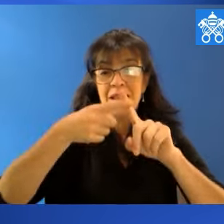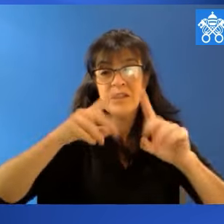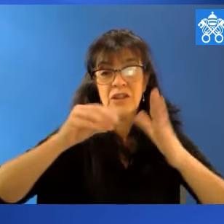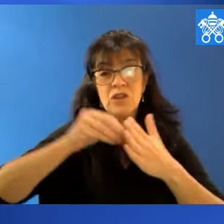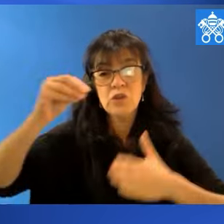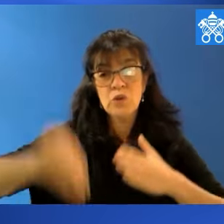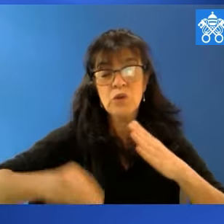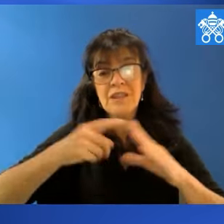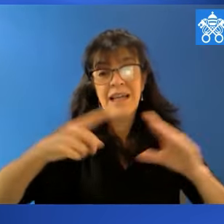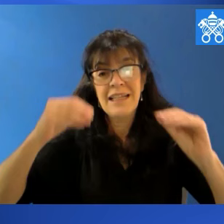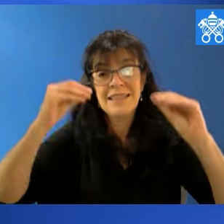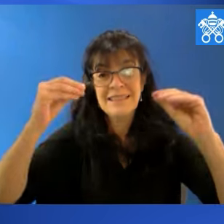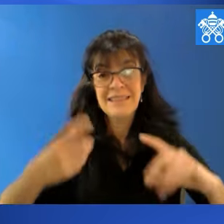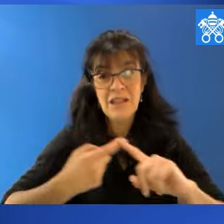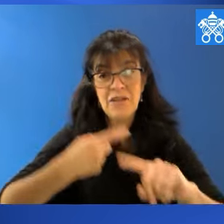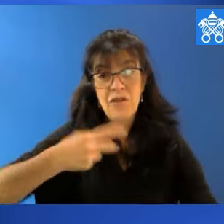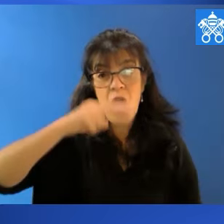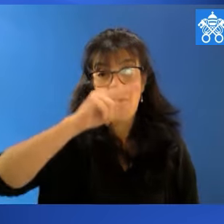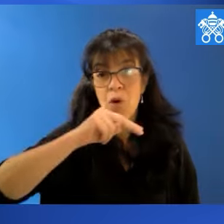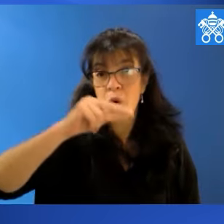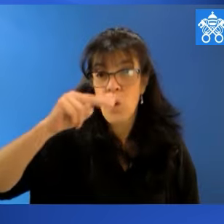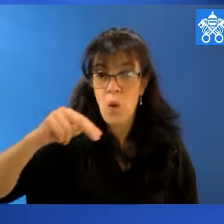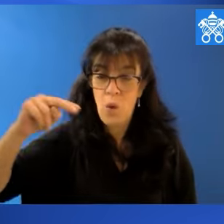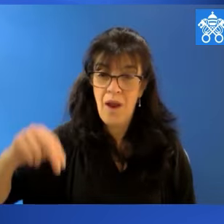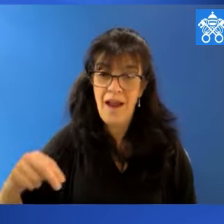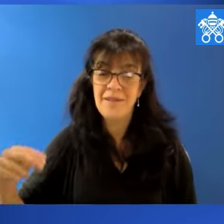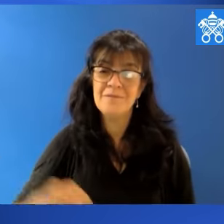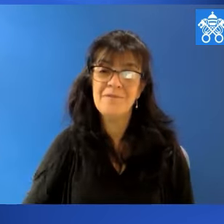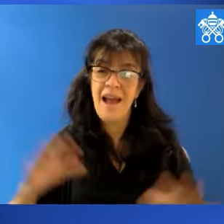students and teachers from Norway.